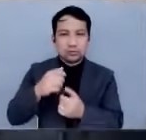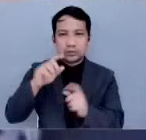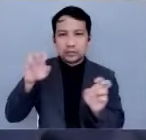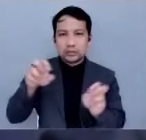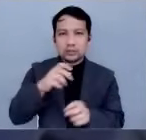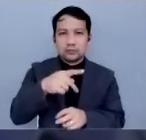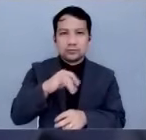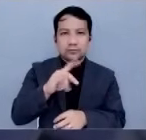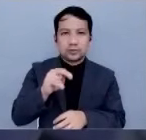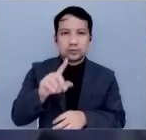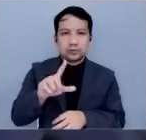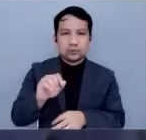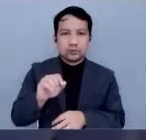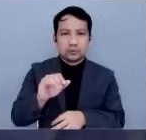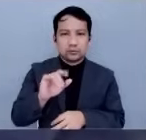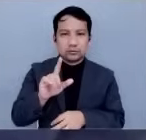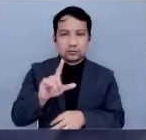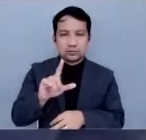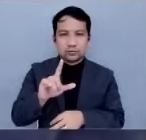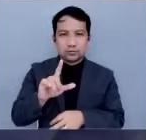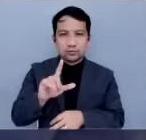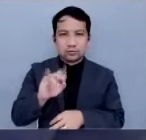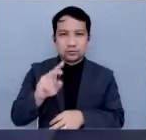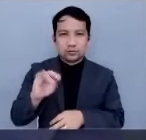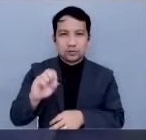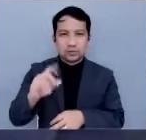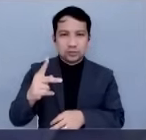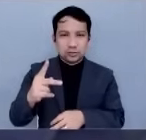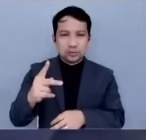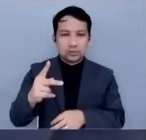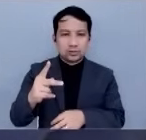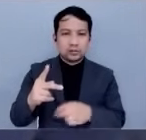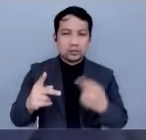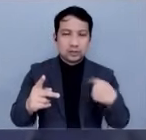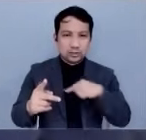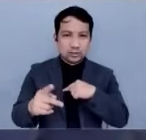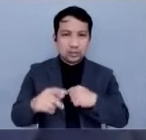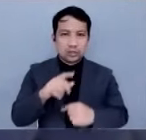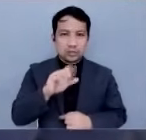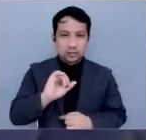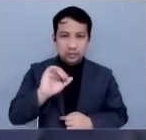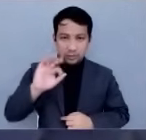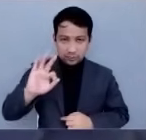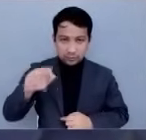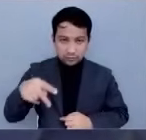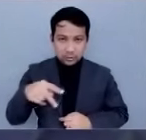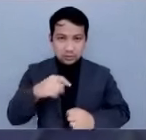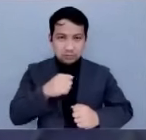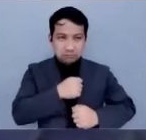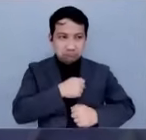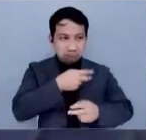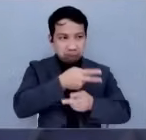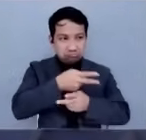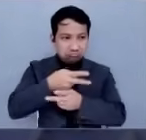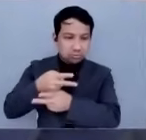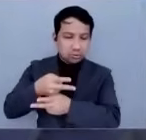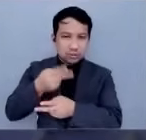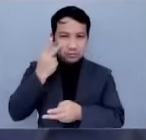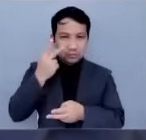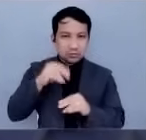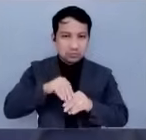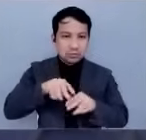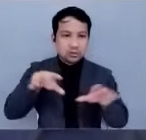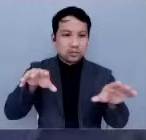2019. Base sa kanilang statement, yung ating Armed Forces of the Philippines, yung Philippine Army na-exploit daw